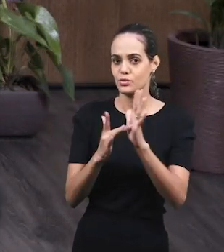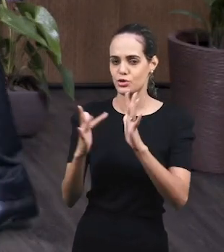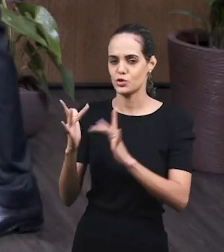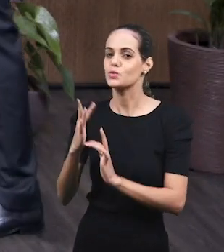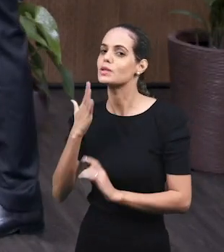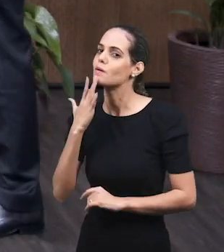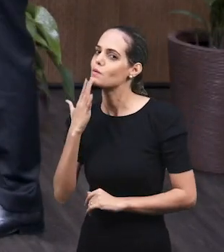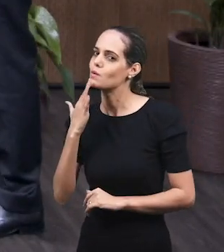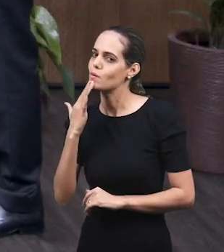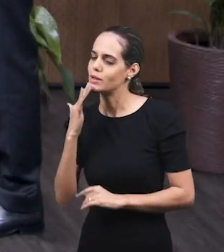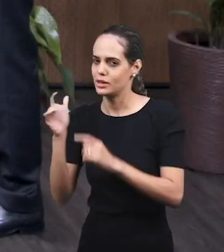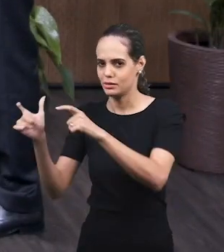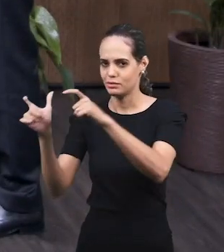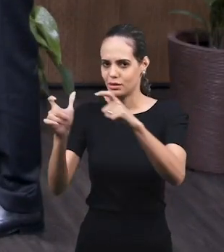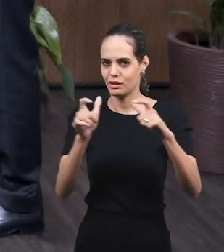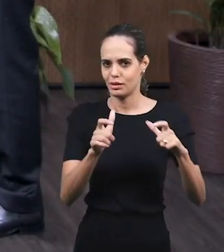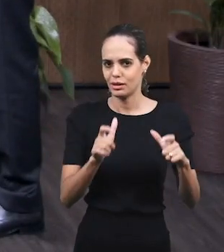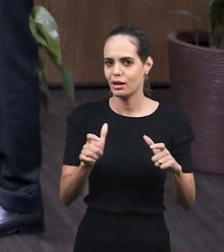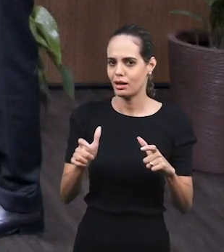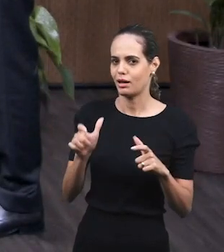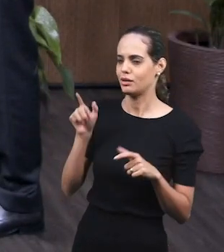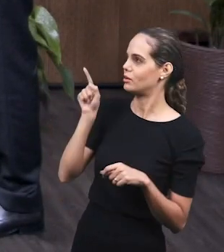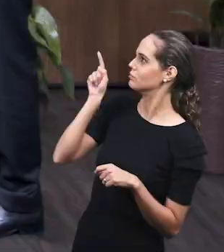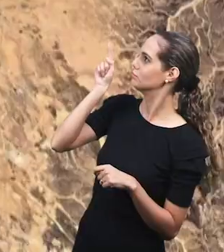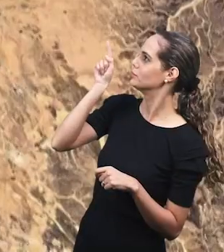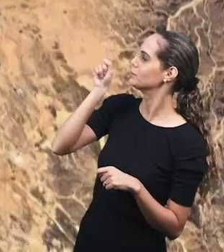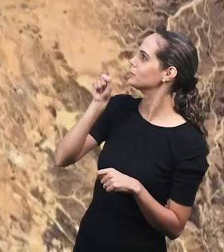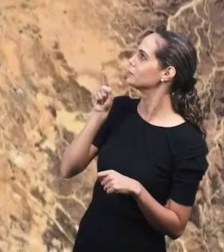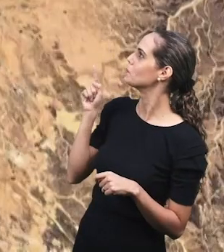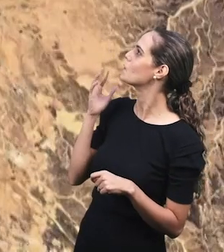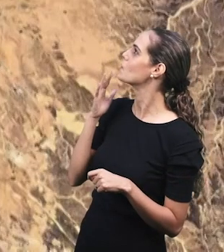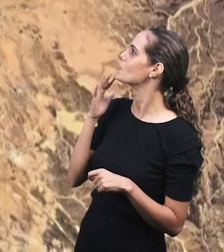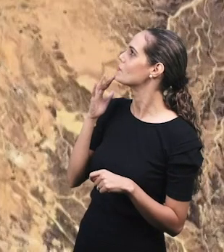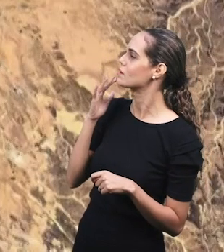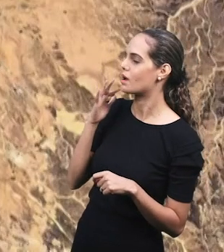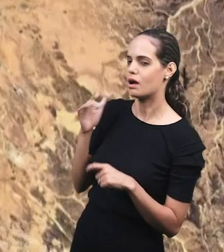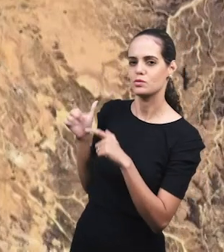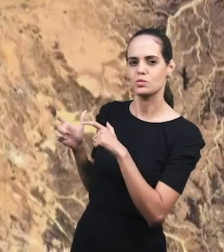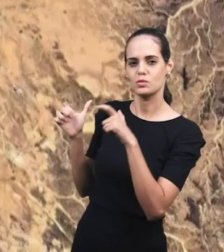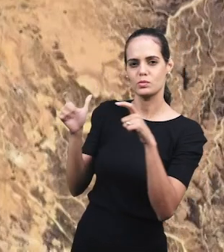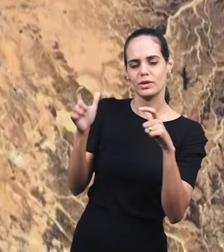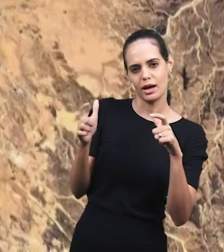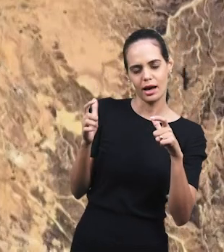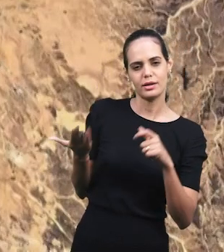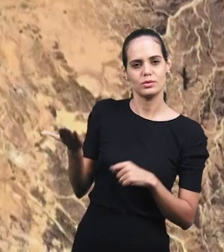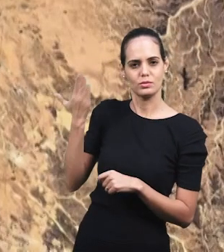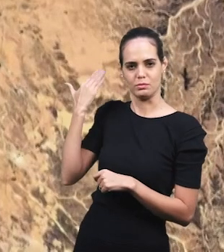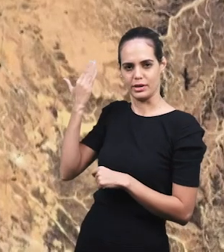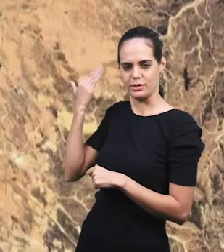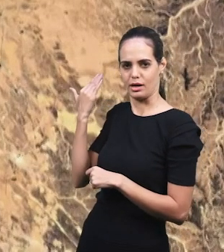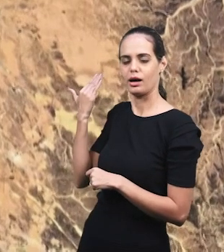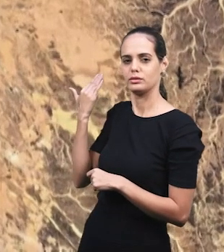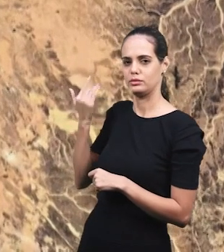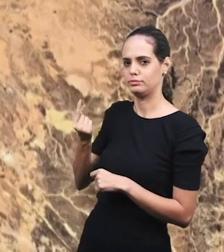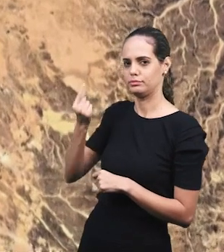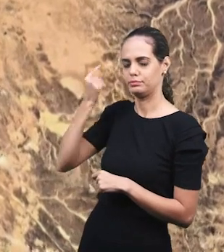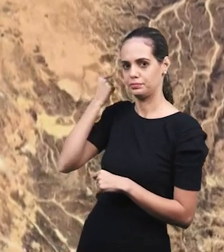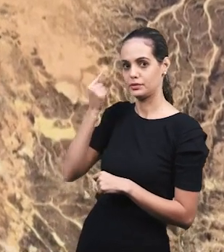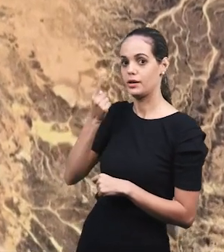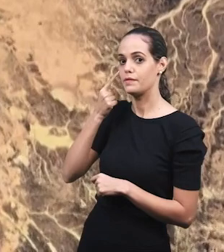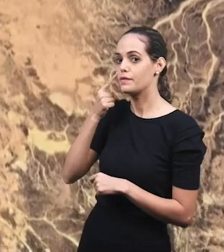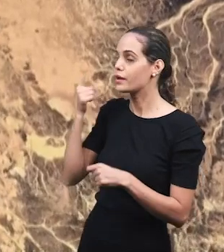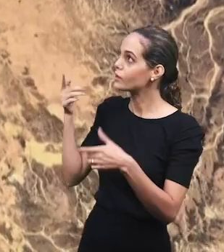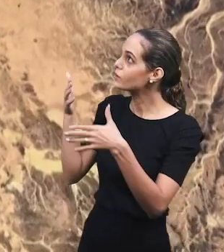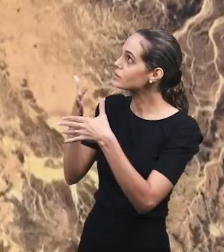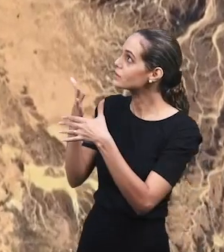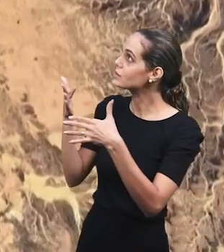sommes en train de voir déjà ici la division géographique des temps de Jésus. Voici, mise en